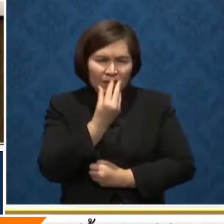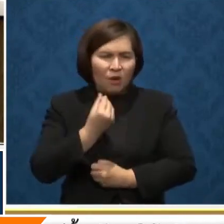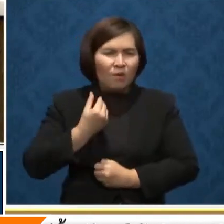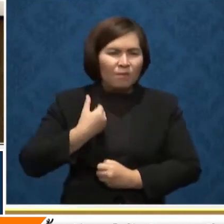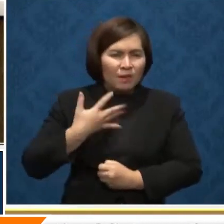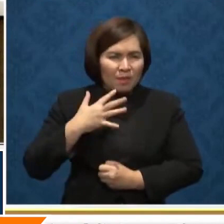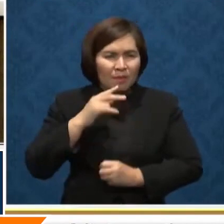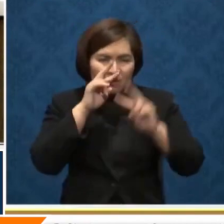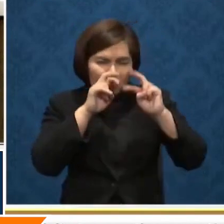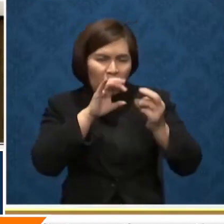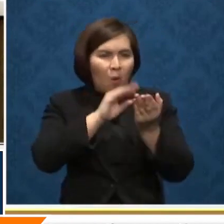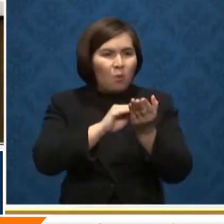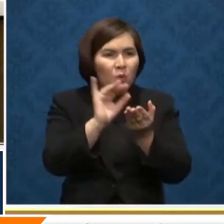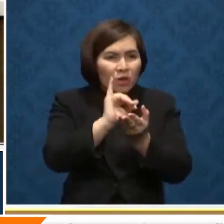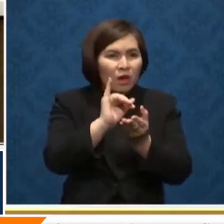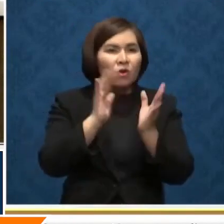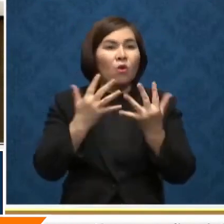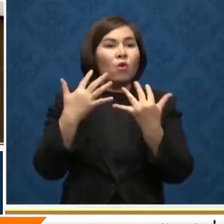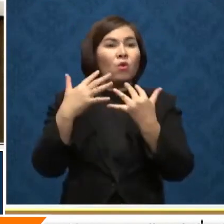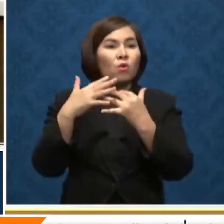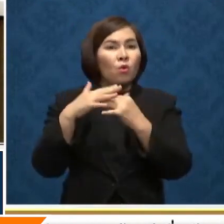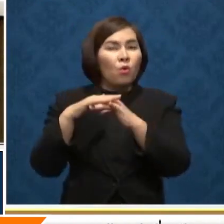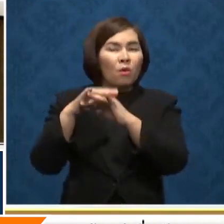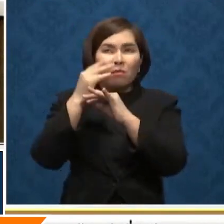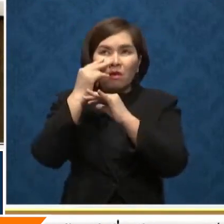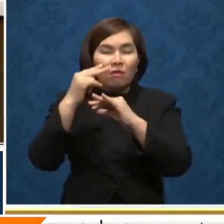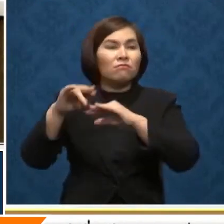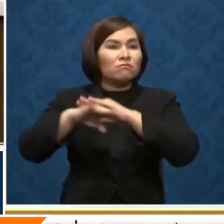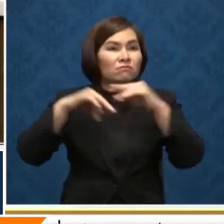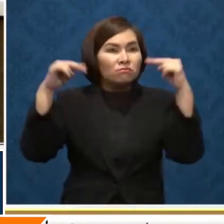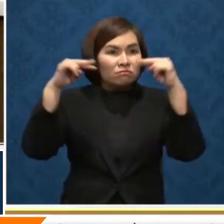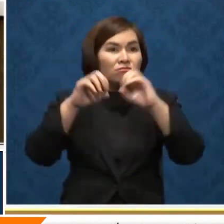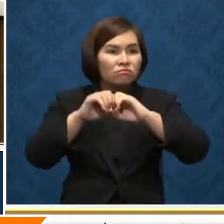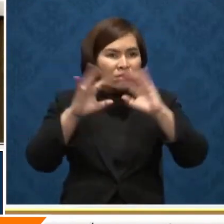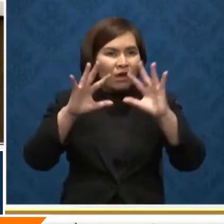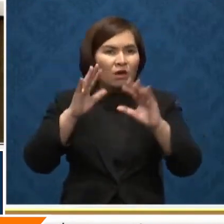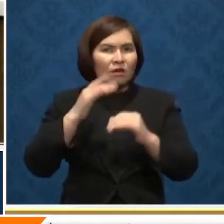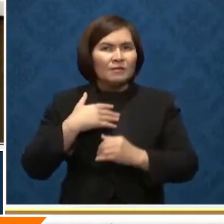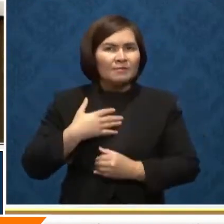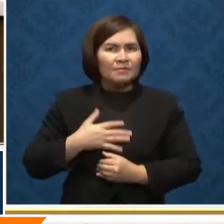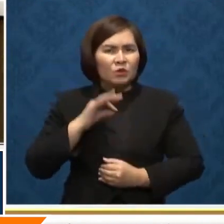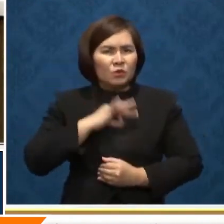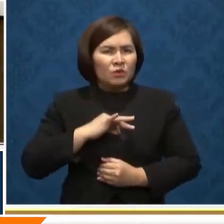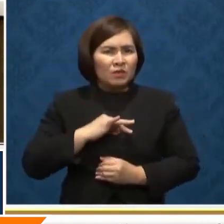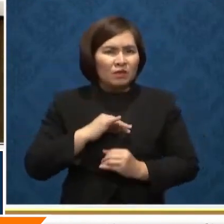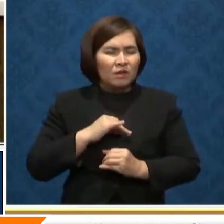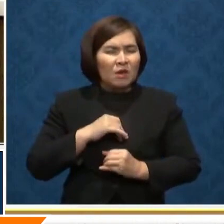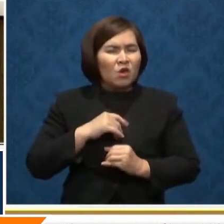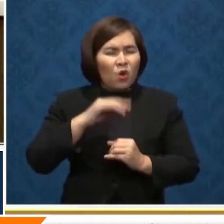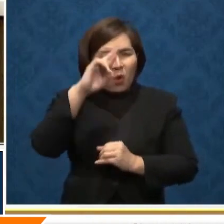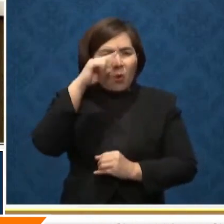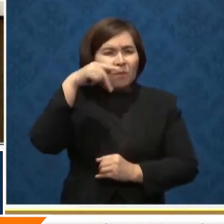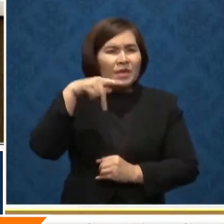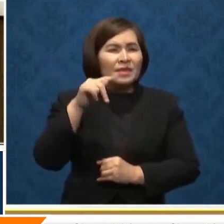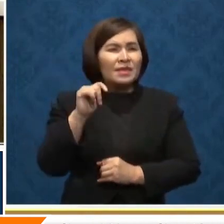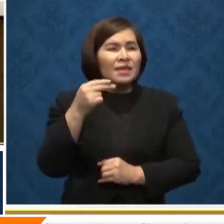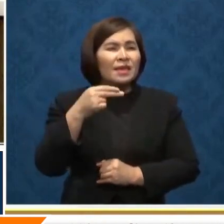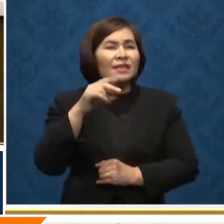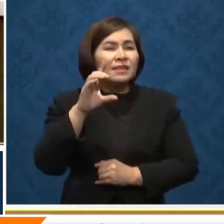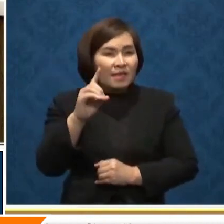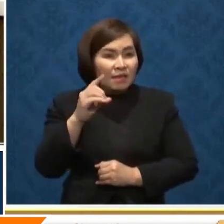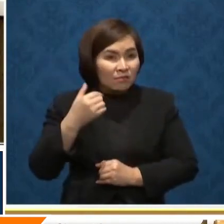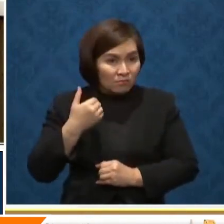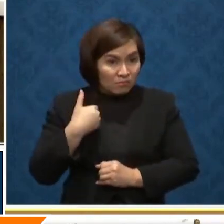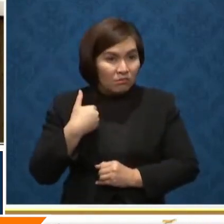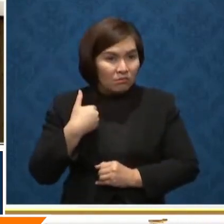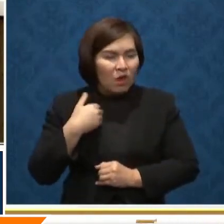หรือคนที่อยู่ในเหตุการณ์สะพานถล่มวันนั้นจะมีภาวะเสี่ยงในการเป็นโรค PTSD หรือไม่ PTSD